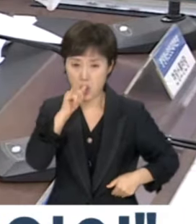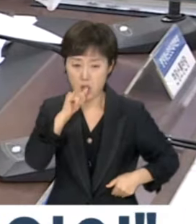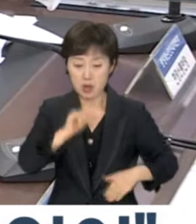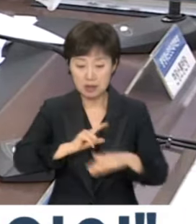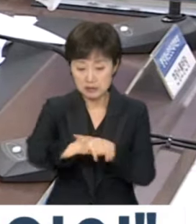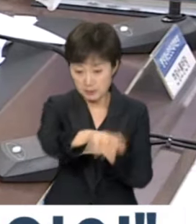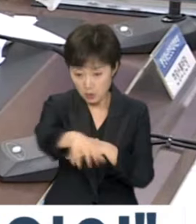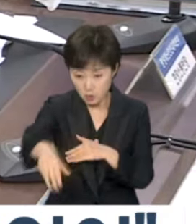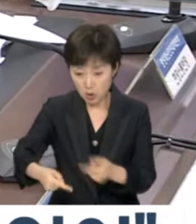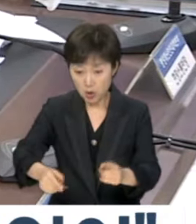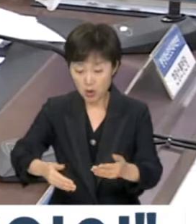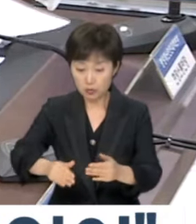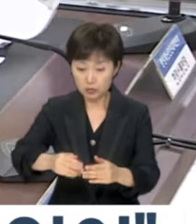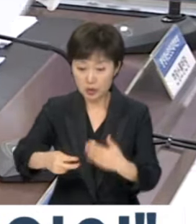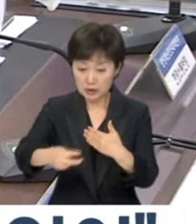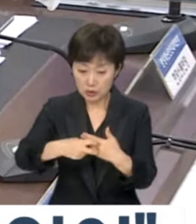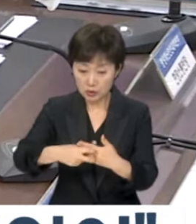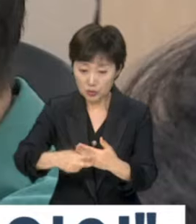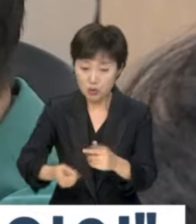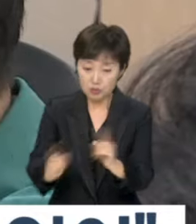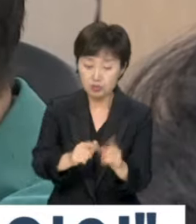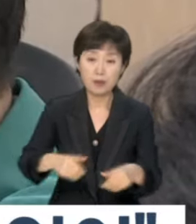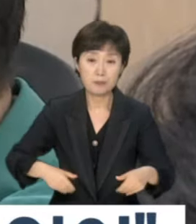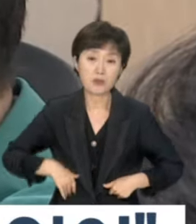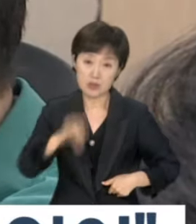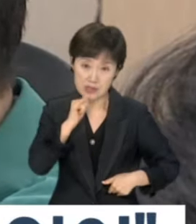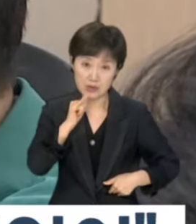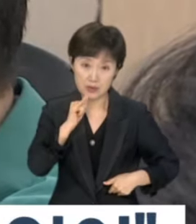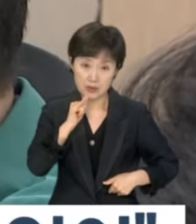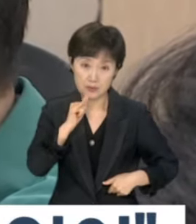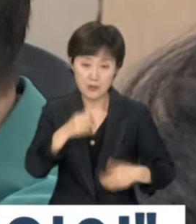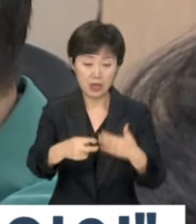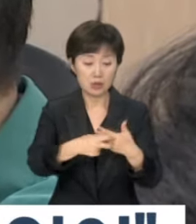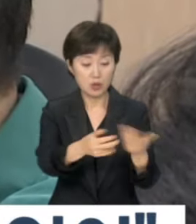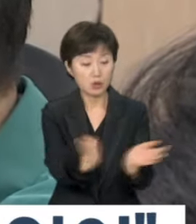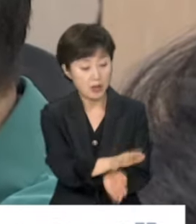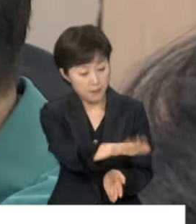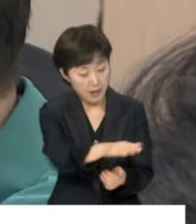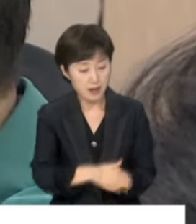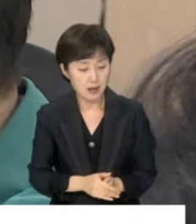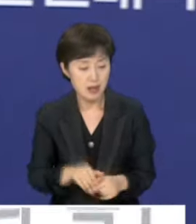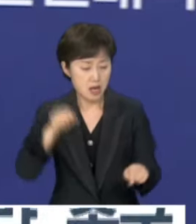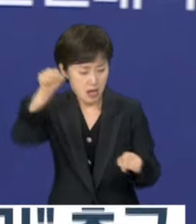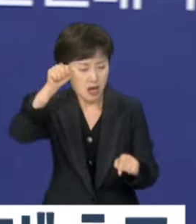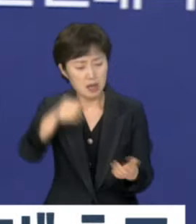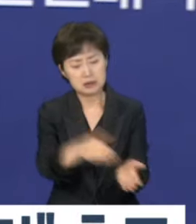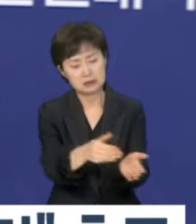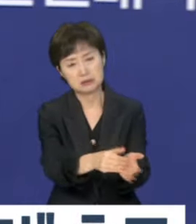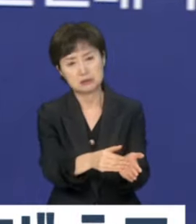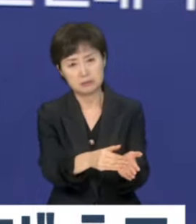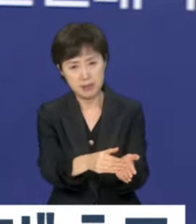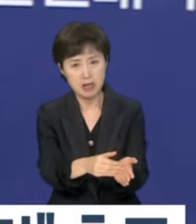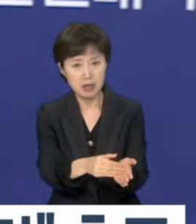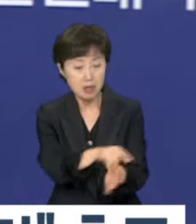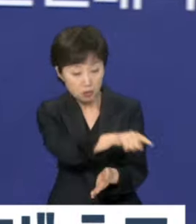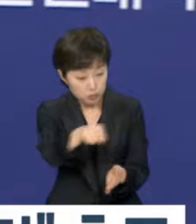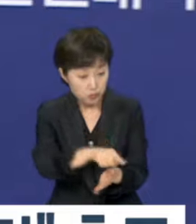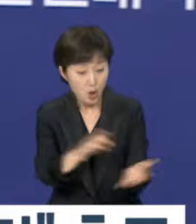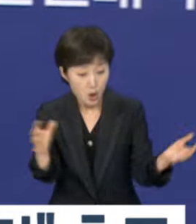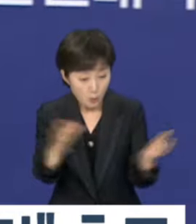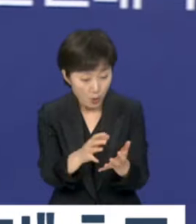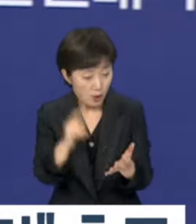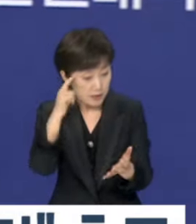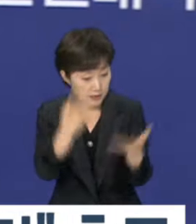살리기 위한 선결 조건이라고 강조했습니다. 그러면서 의료계를 향해 집단 행동을 멈추고 과학적 근거를 바탕으로